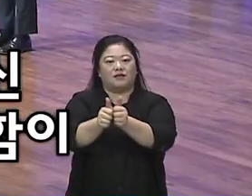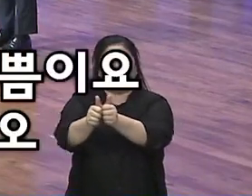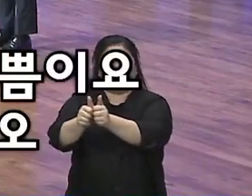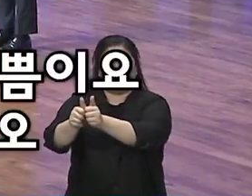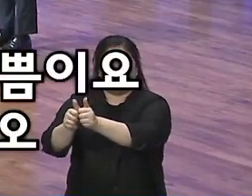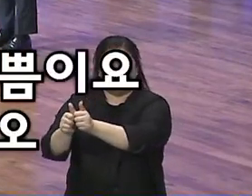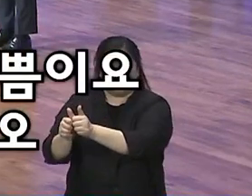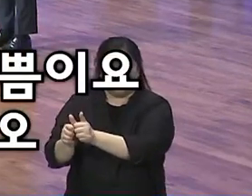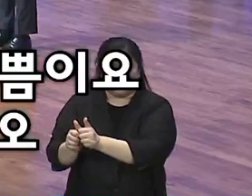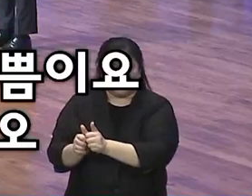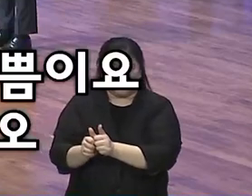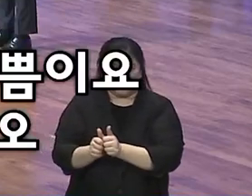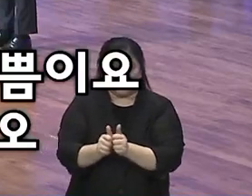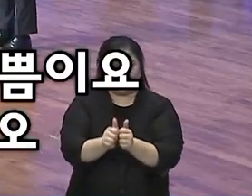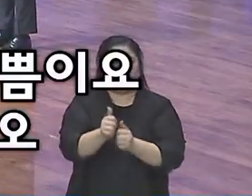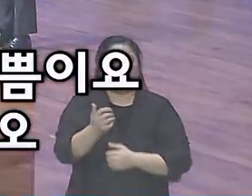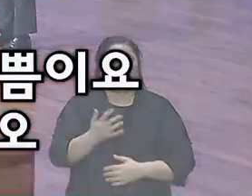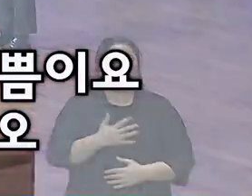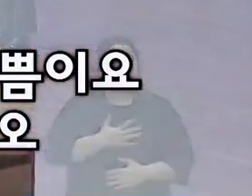동행하니